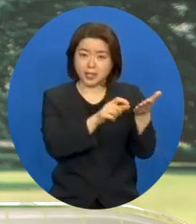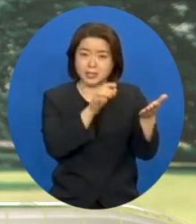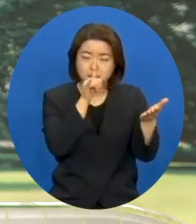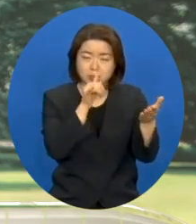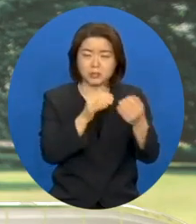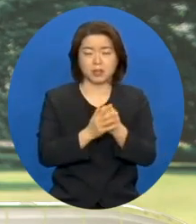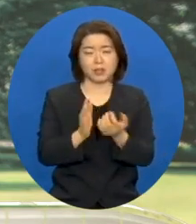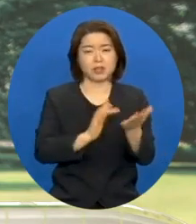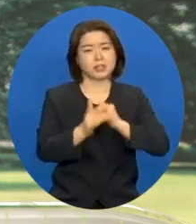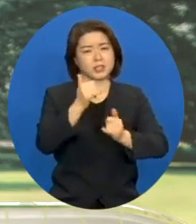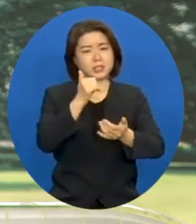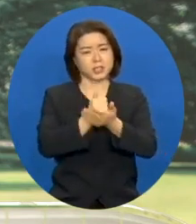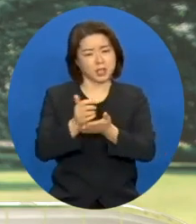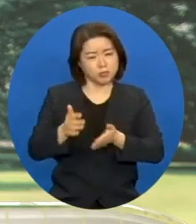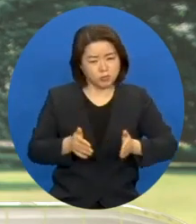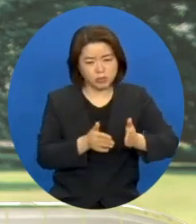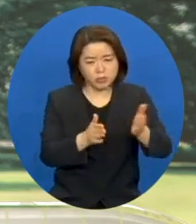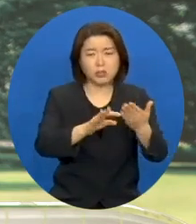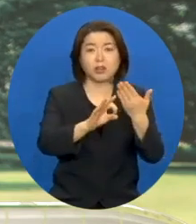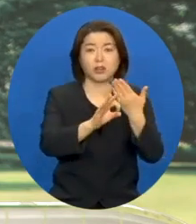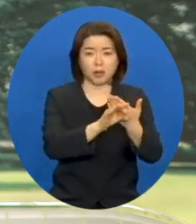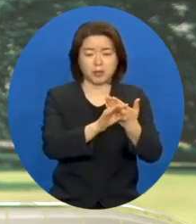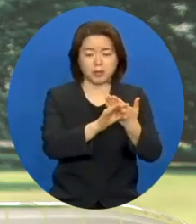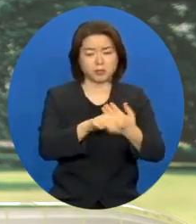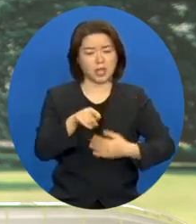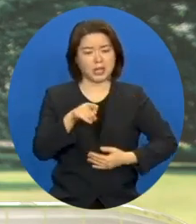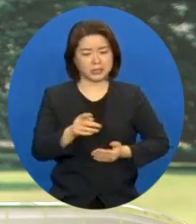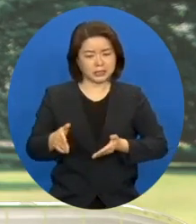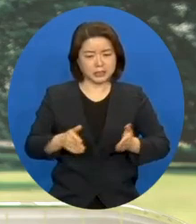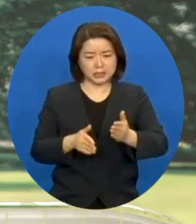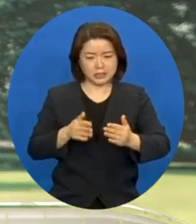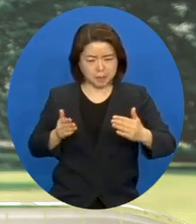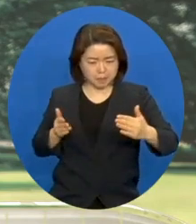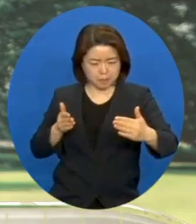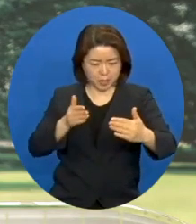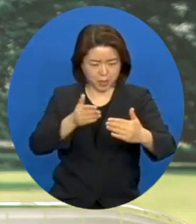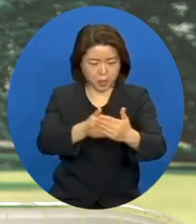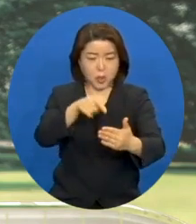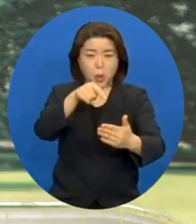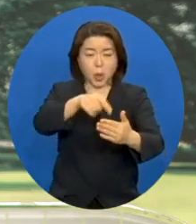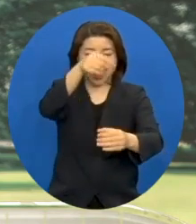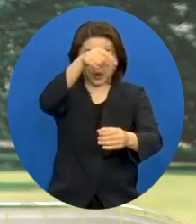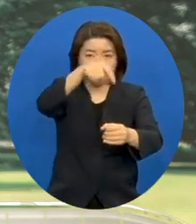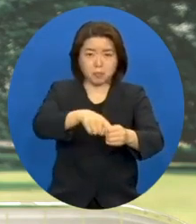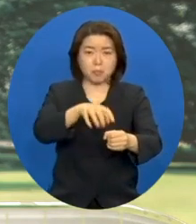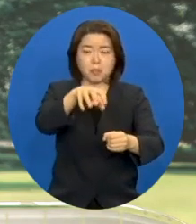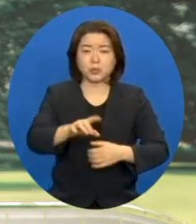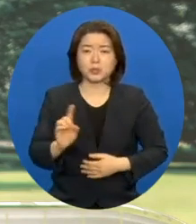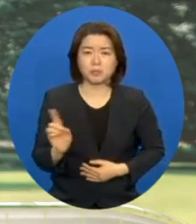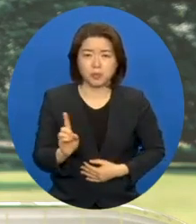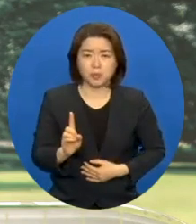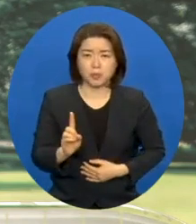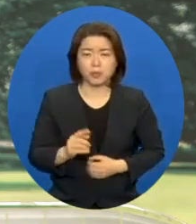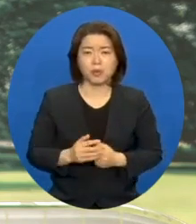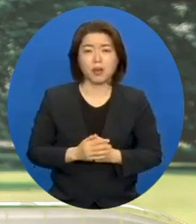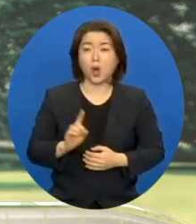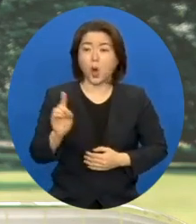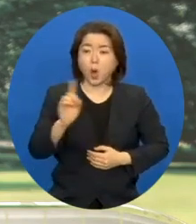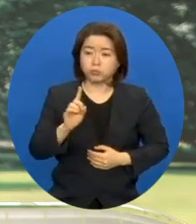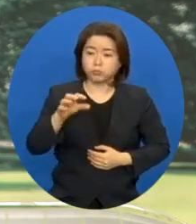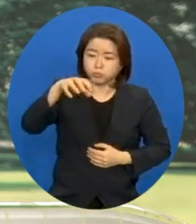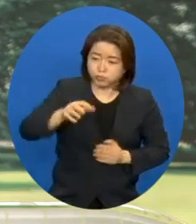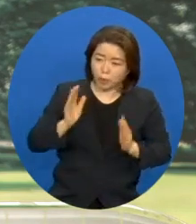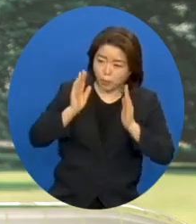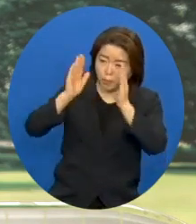예수님이 길이시라면 그 길의 끝에 목적지가 있을 거 아닙니까? 무슨 길이든지 어디로